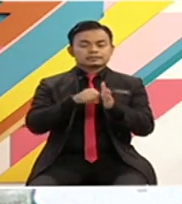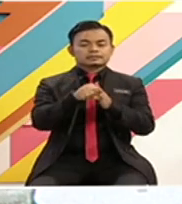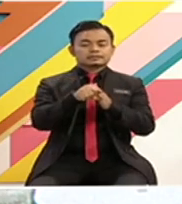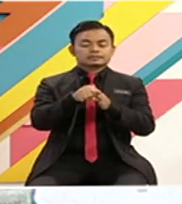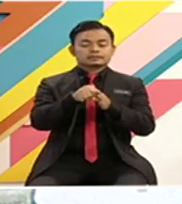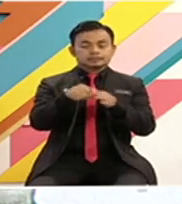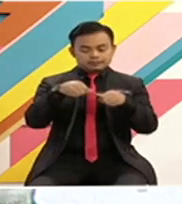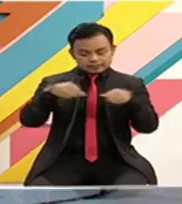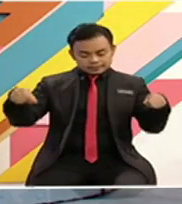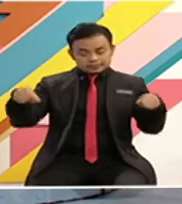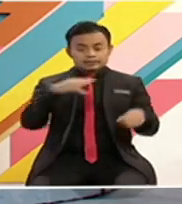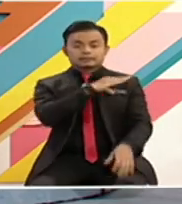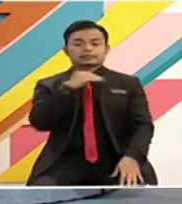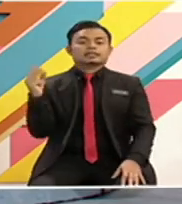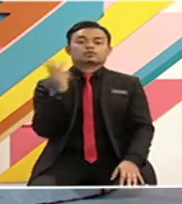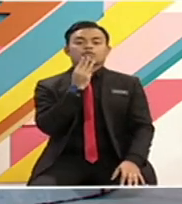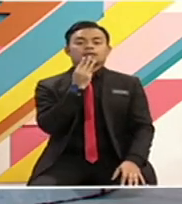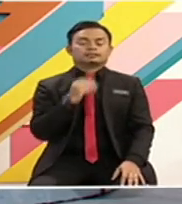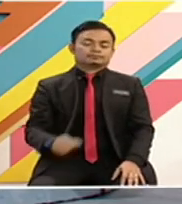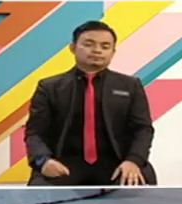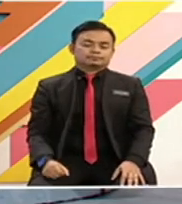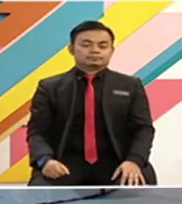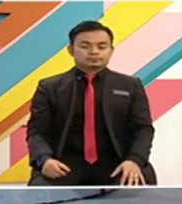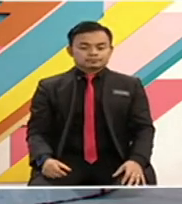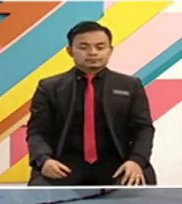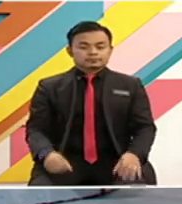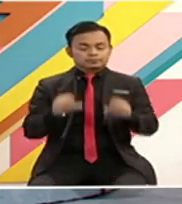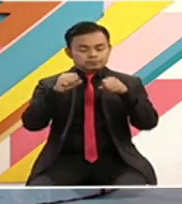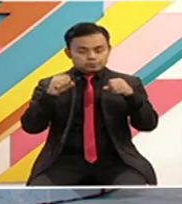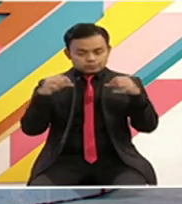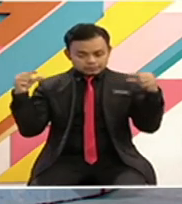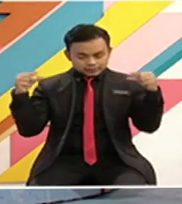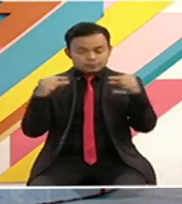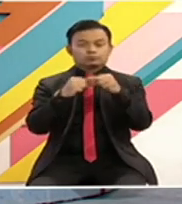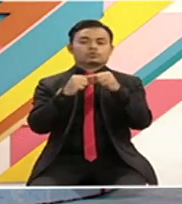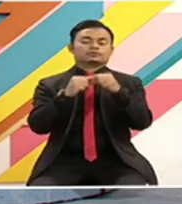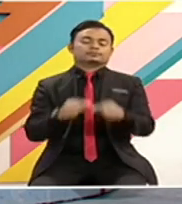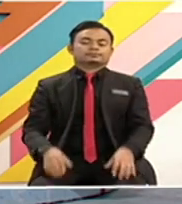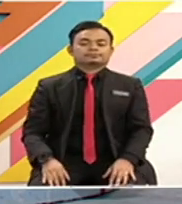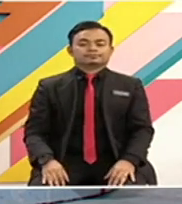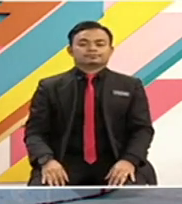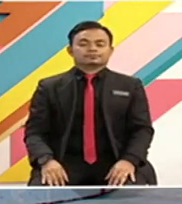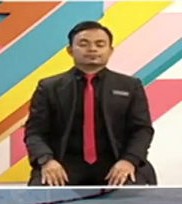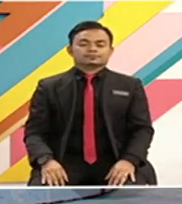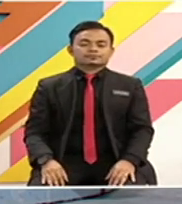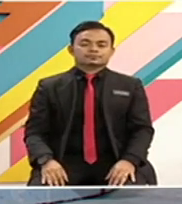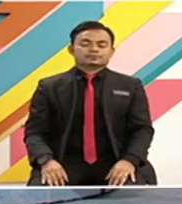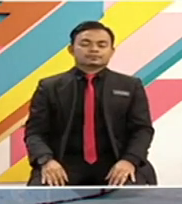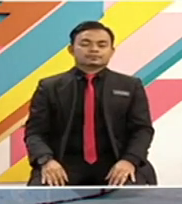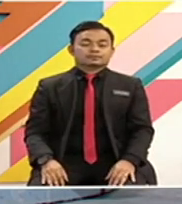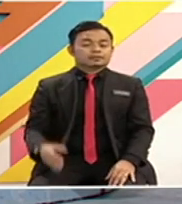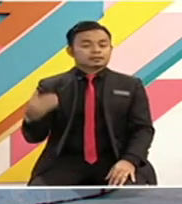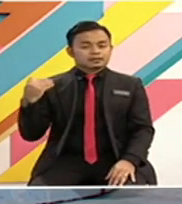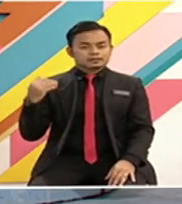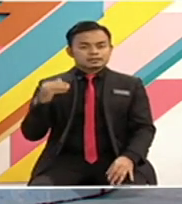dari kombinasi kombinasi dekat situ ada tak semestinya ada satu saja ciri Contract Killer Kadang sesuatu gubah itu ada dua